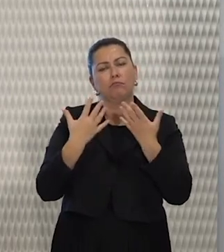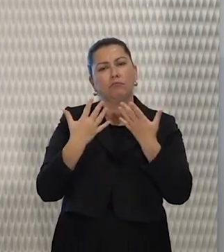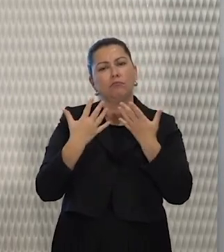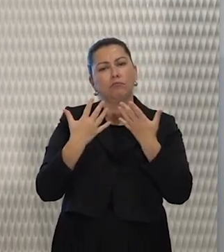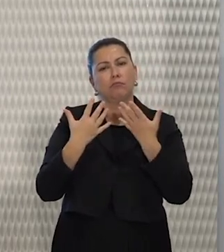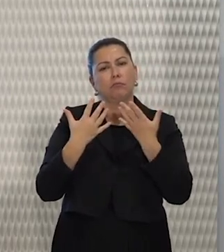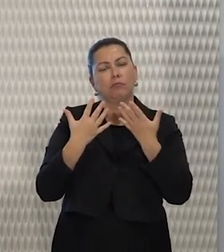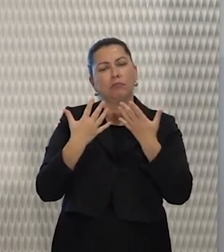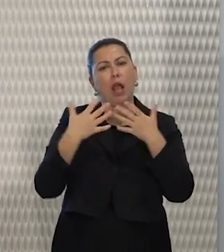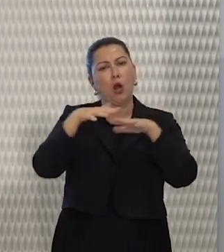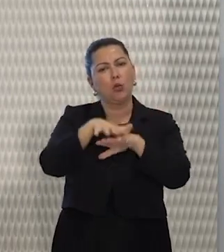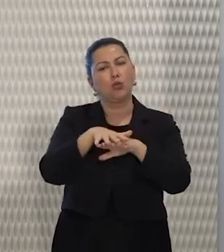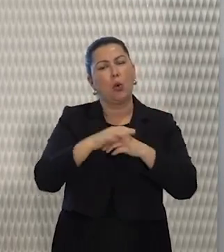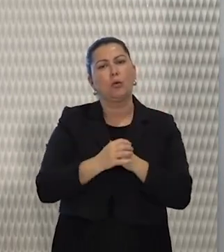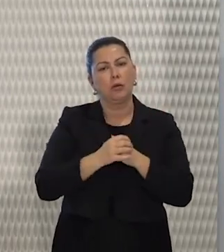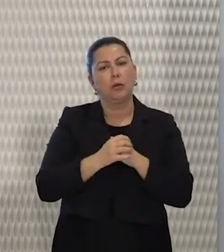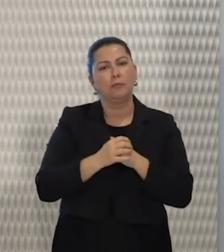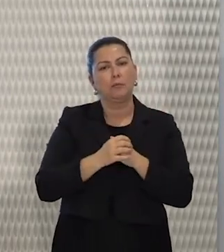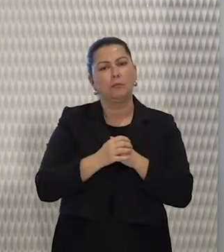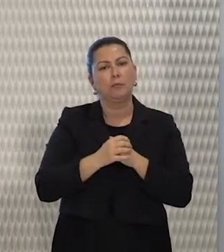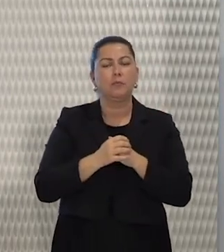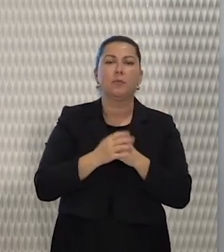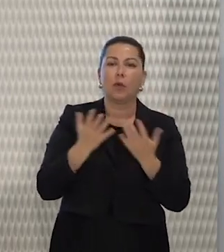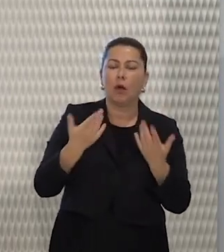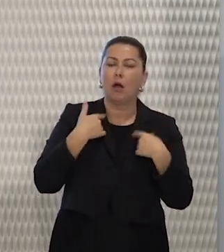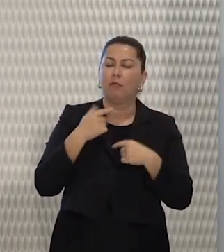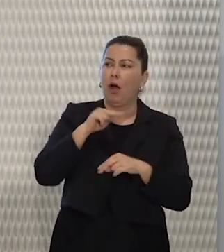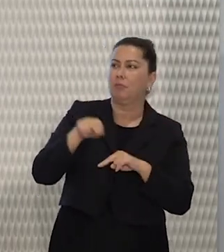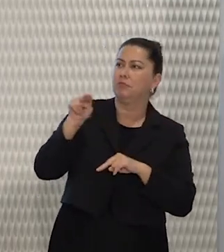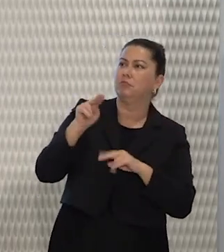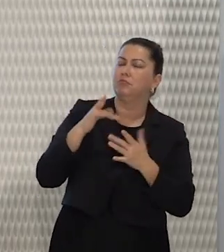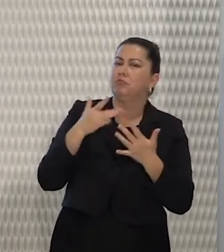angeschaut, dann war ich ein bisschen überfordert mit der Frage, ganz ehrlich.